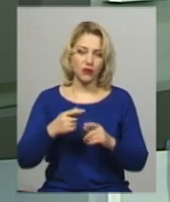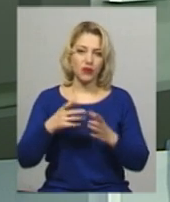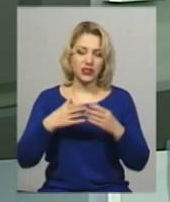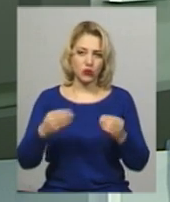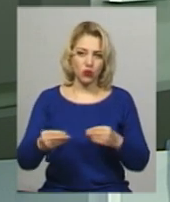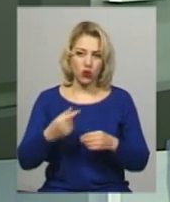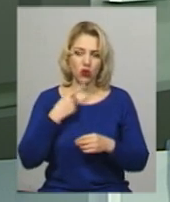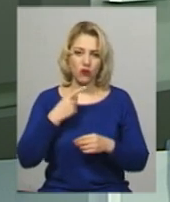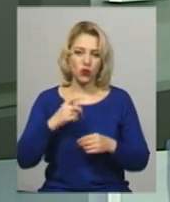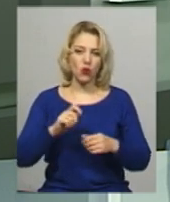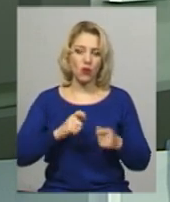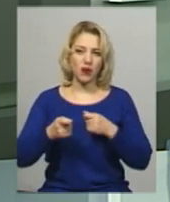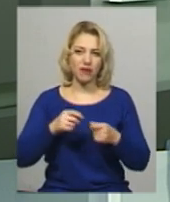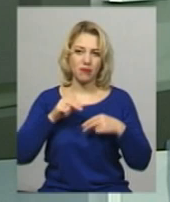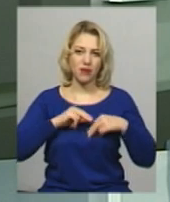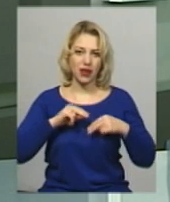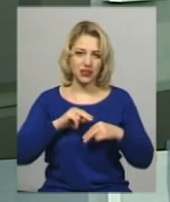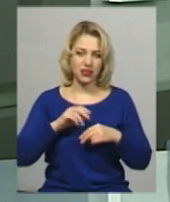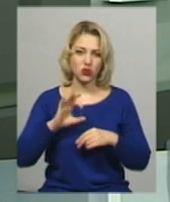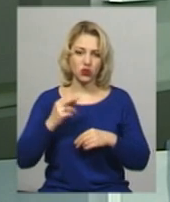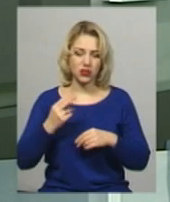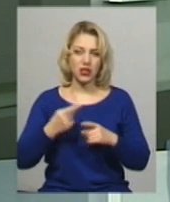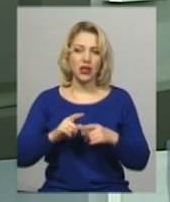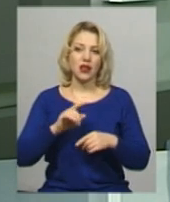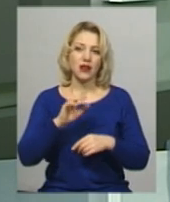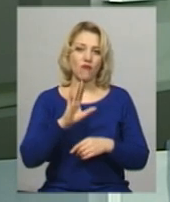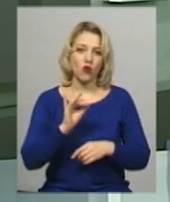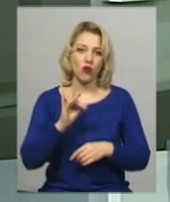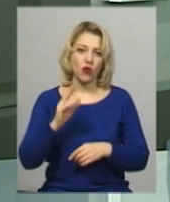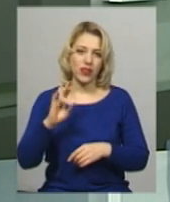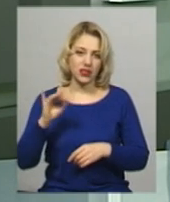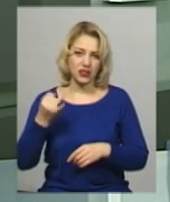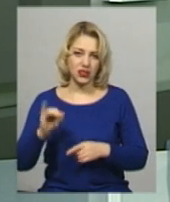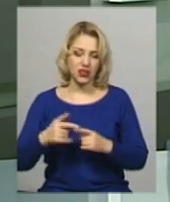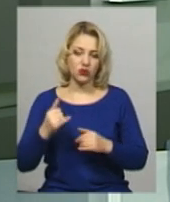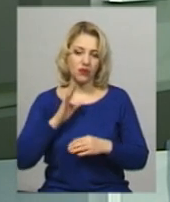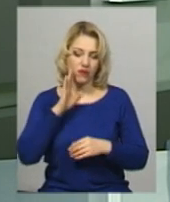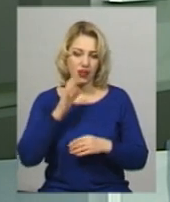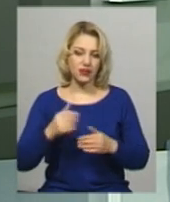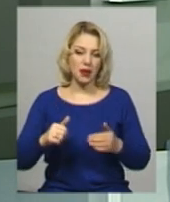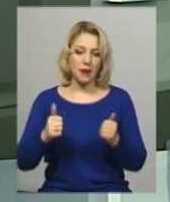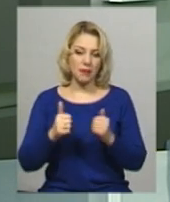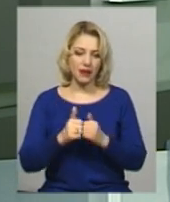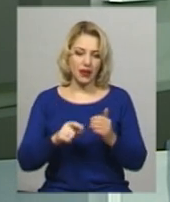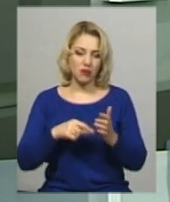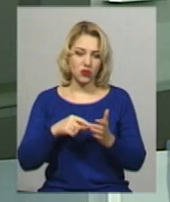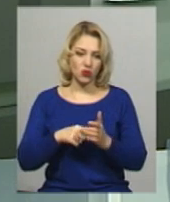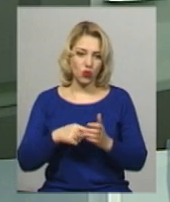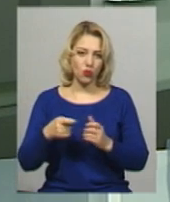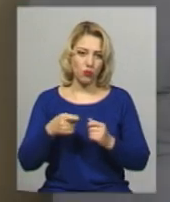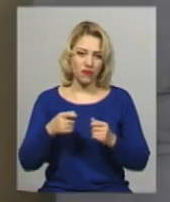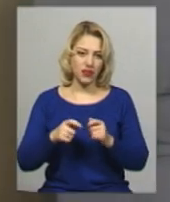населення Хмельницької міської ради Слов'ян Воронецький. За його словами, вранці біля міського управління вишикувалась черга у більш ніж 100 громадян.